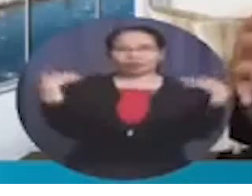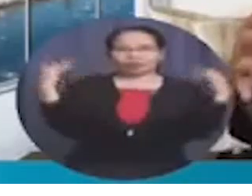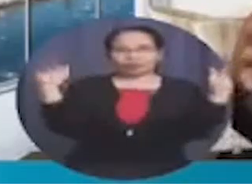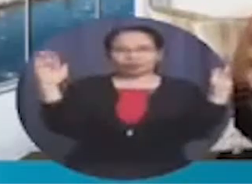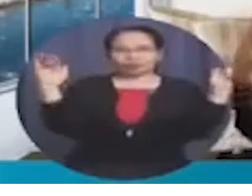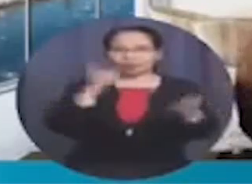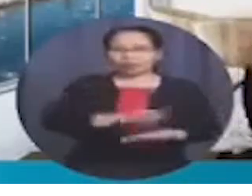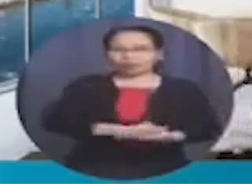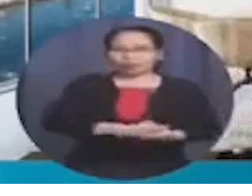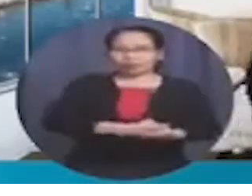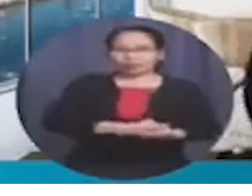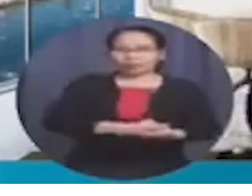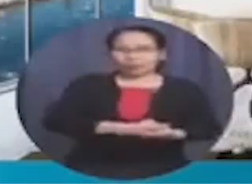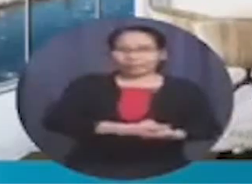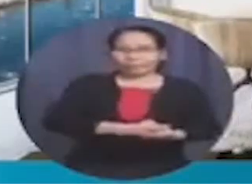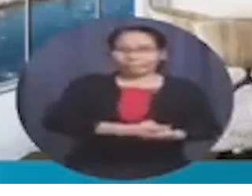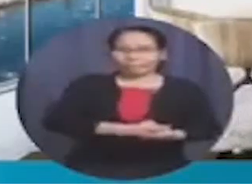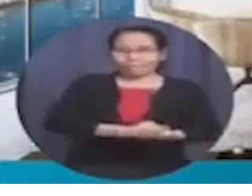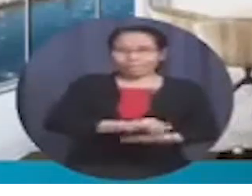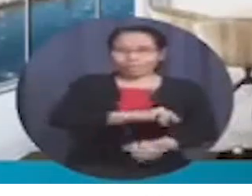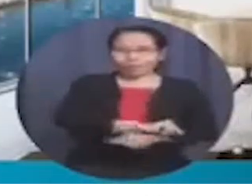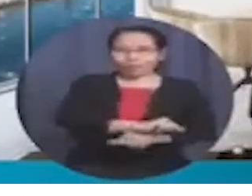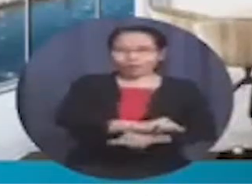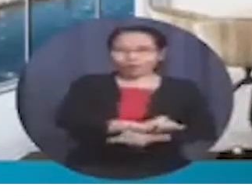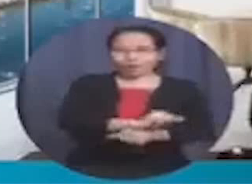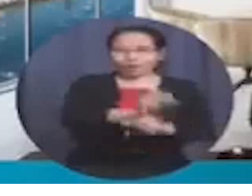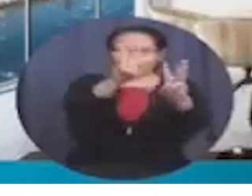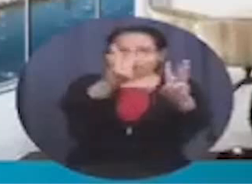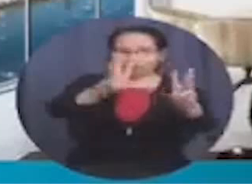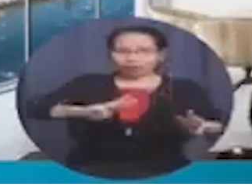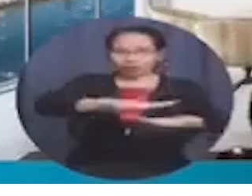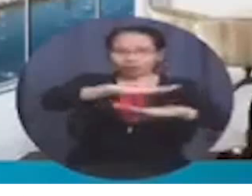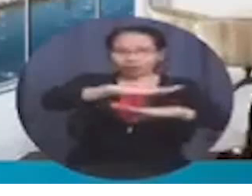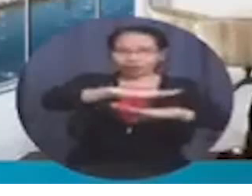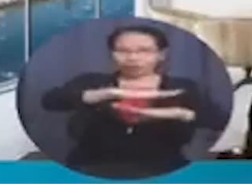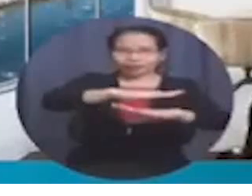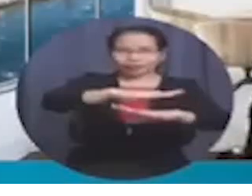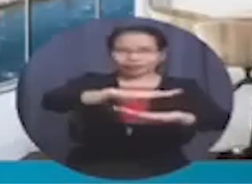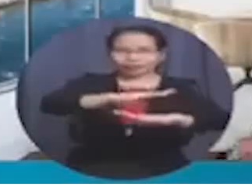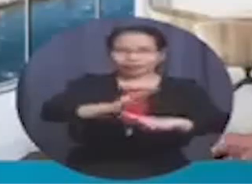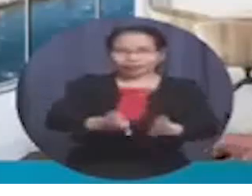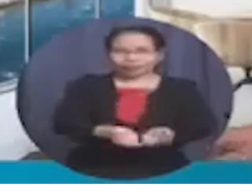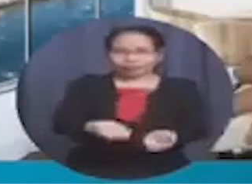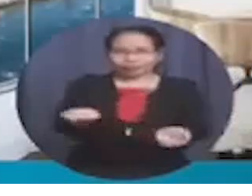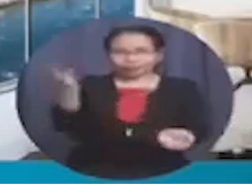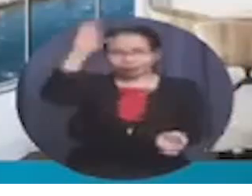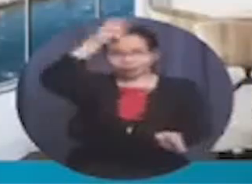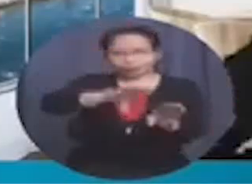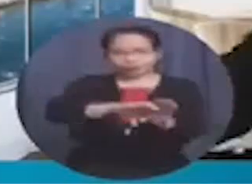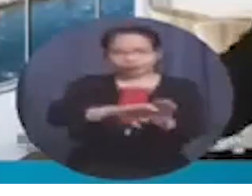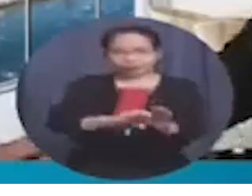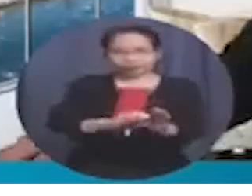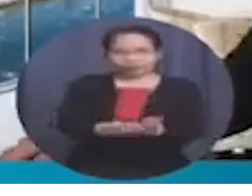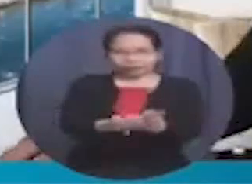tipan yung dalawang tapyas na bato. At yun, bawal hipuin. No? Bawal hipuin